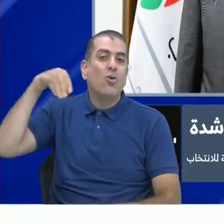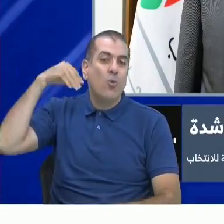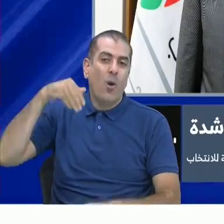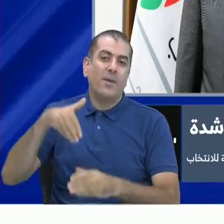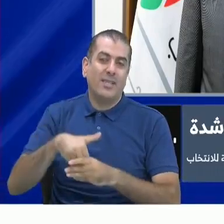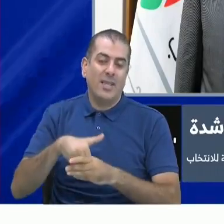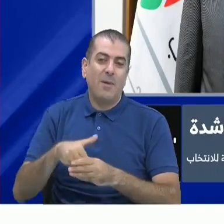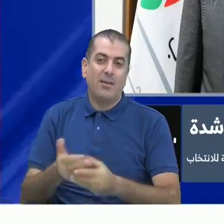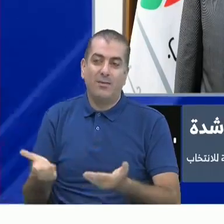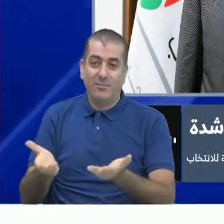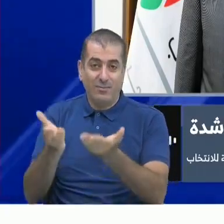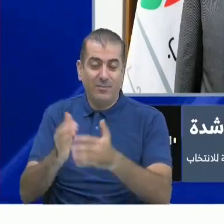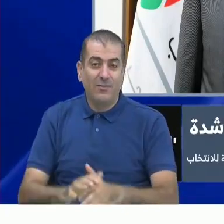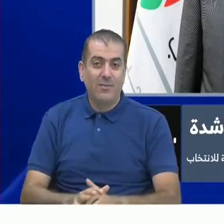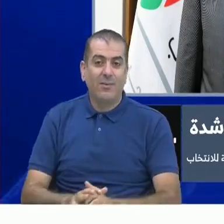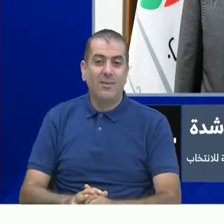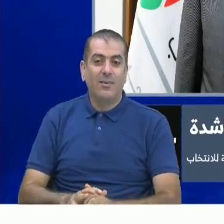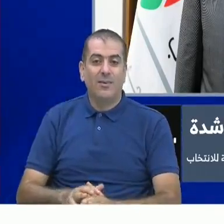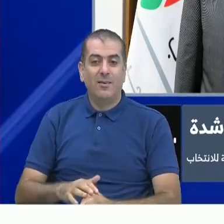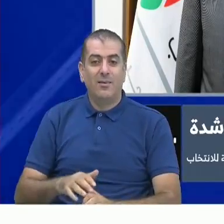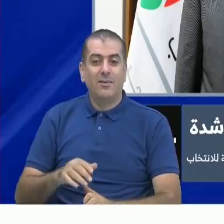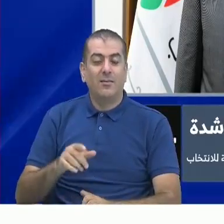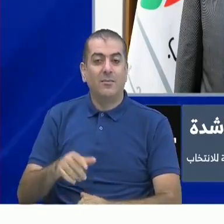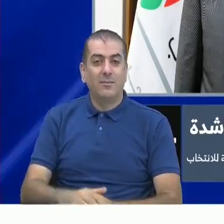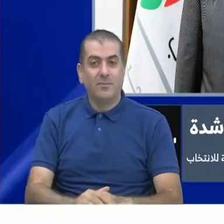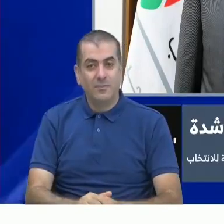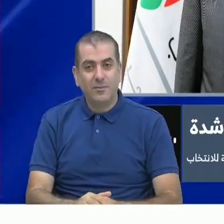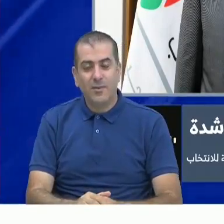المقاعد المخصصة للأحزاب في الدائرة العامة.